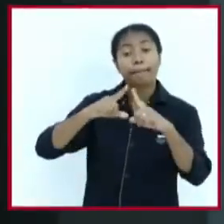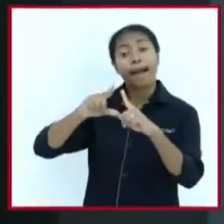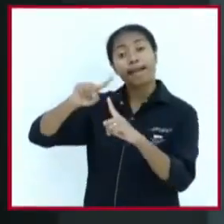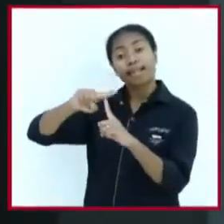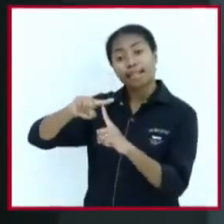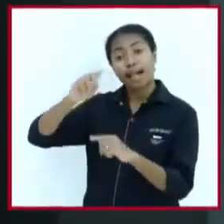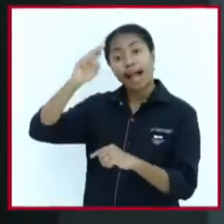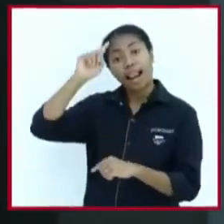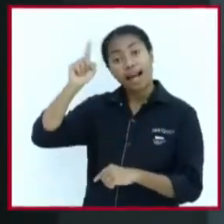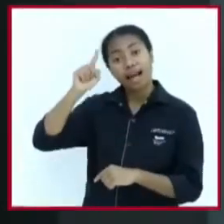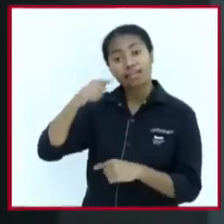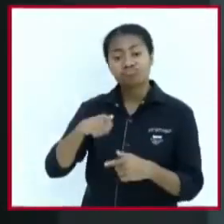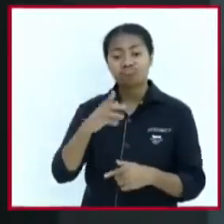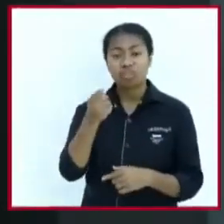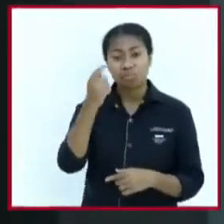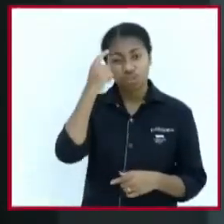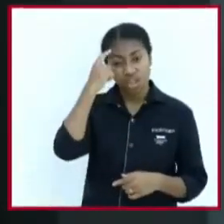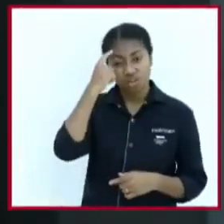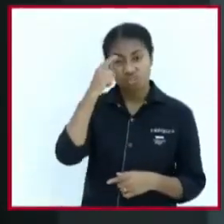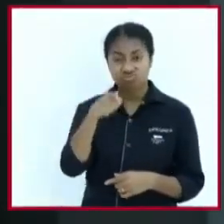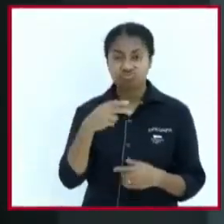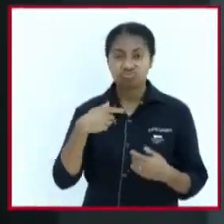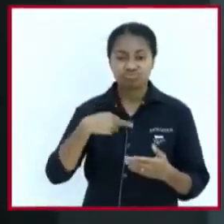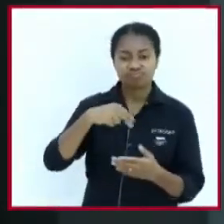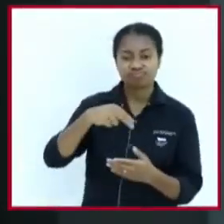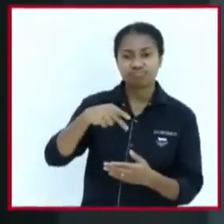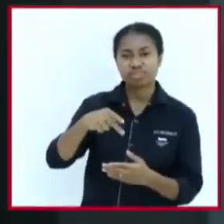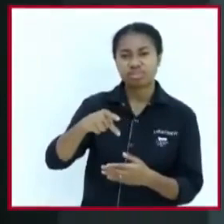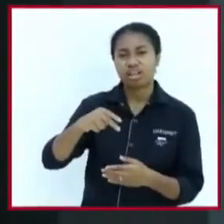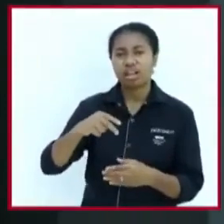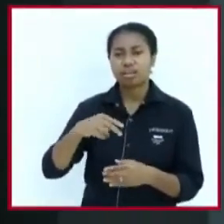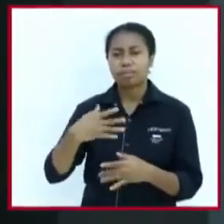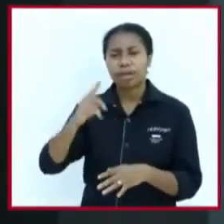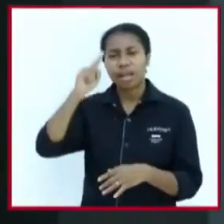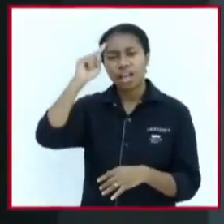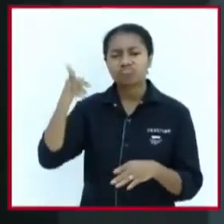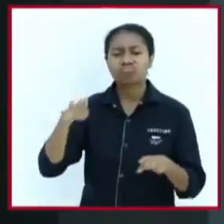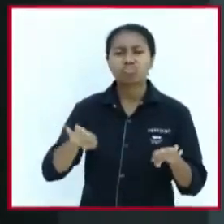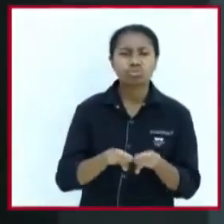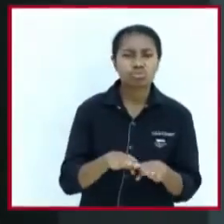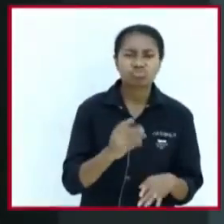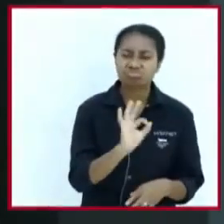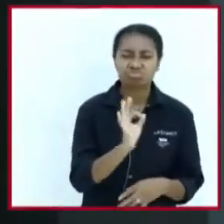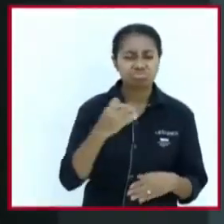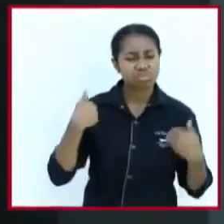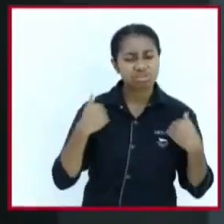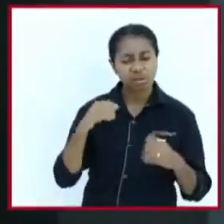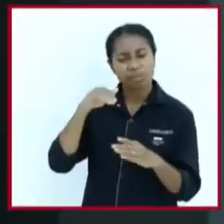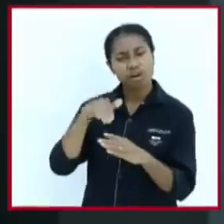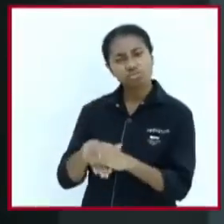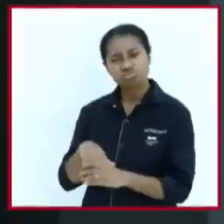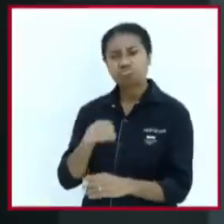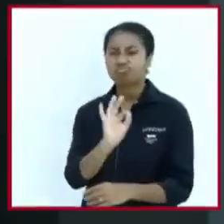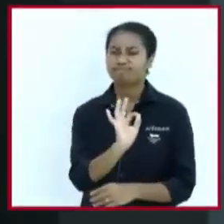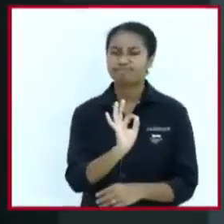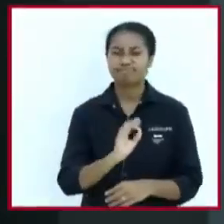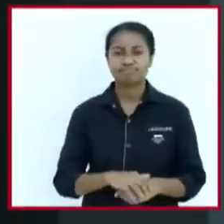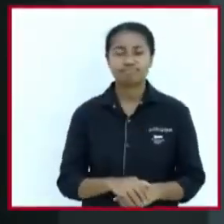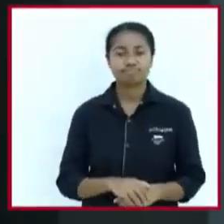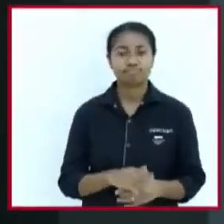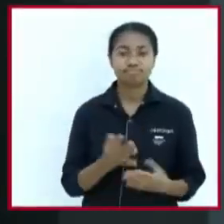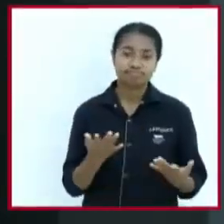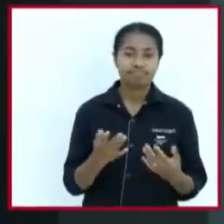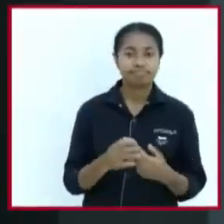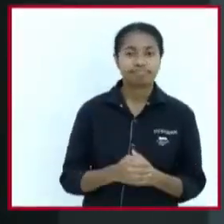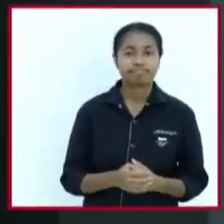ada bait Allah itu menunjukkan bahwa zaman kepada Allah masih tertutup kamu belum bisa masuk akhir-akhir